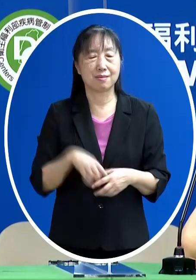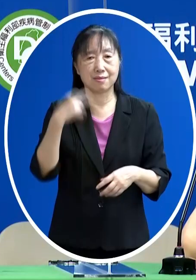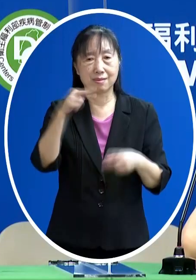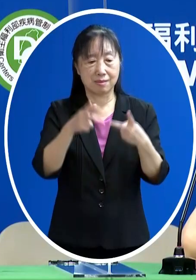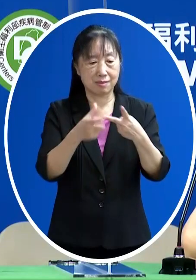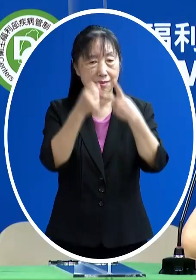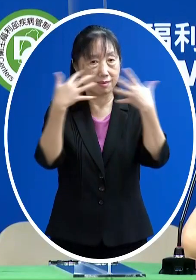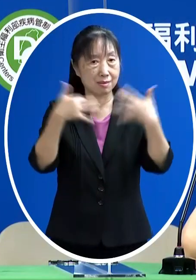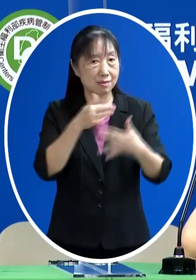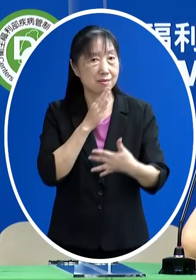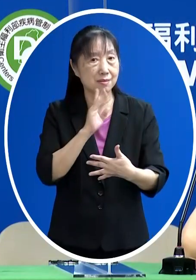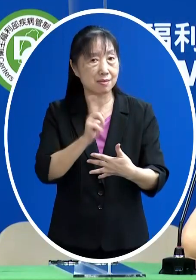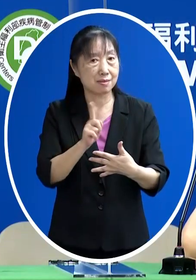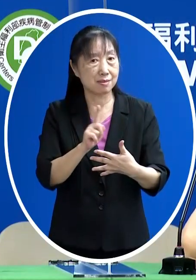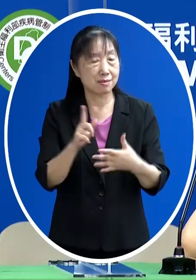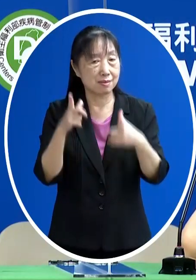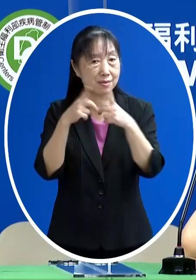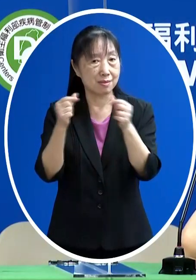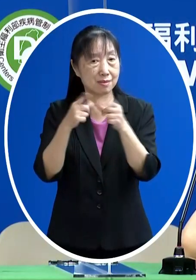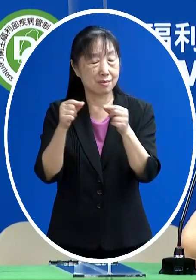二个问题是什么？